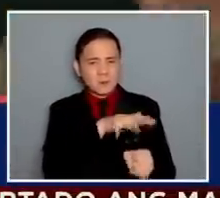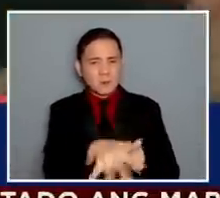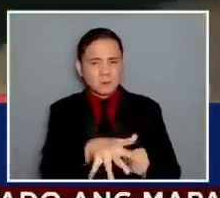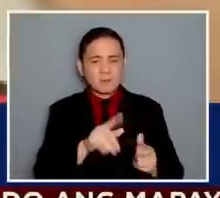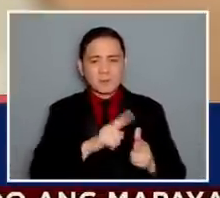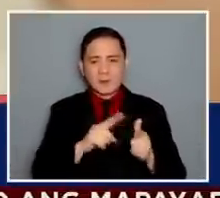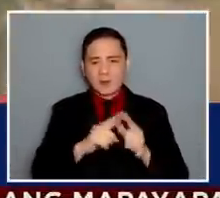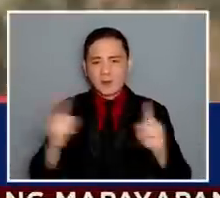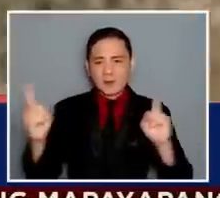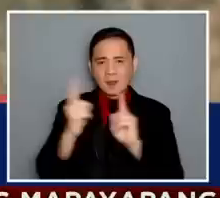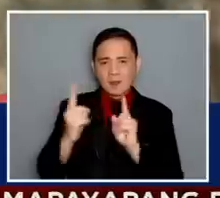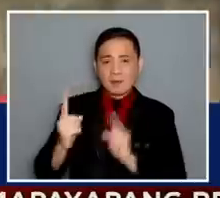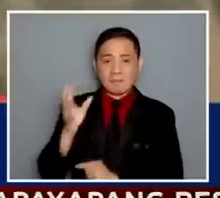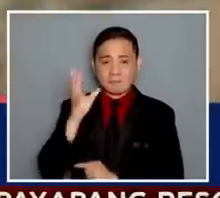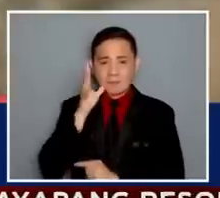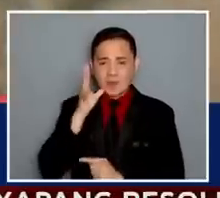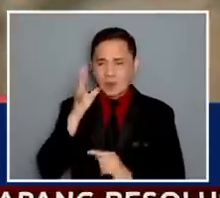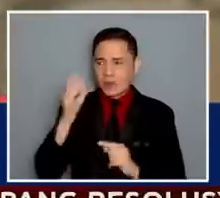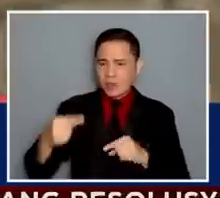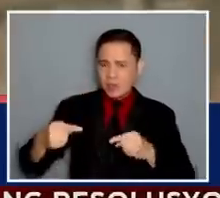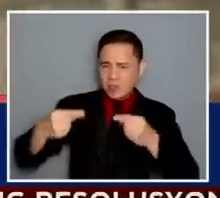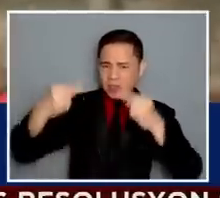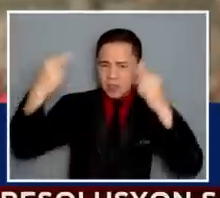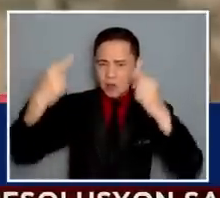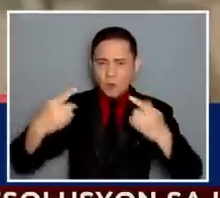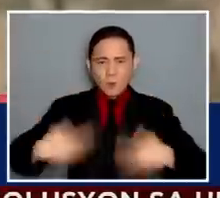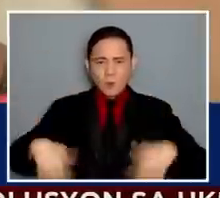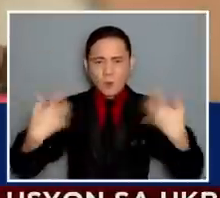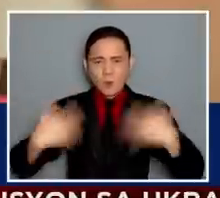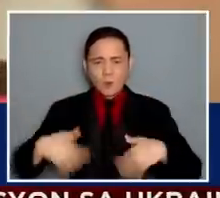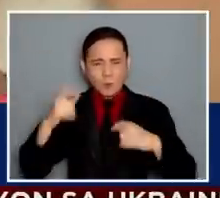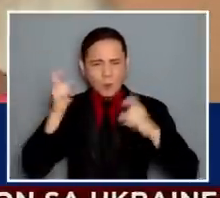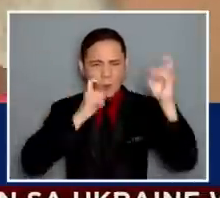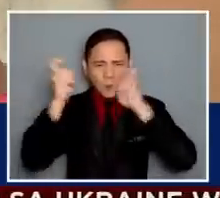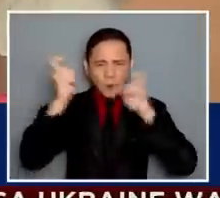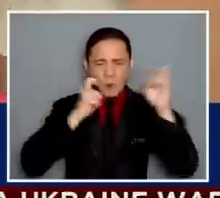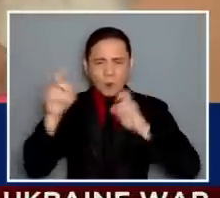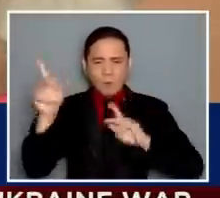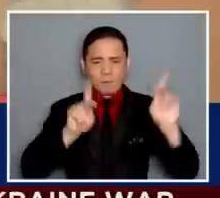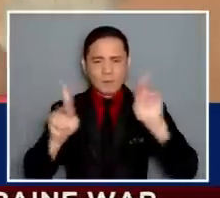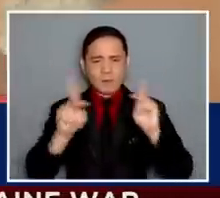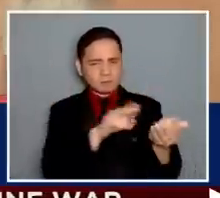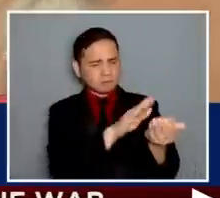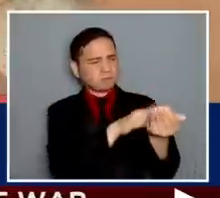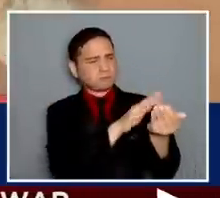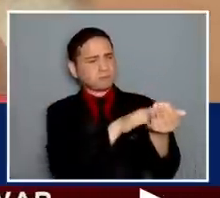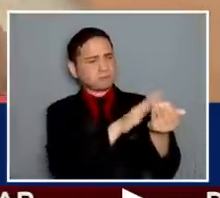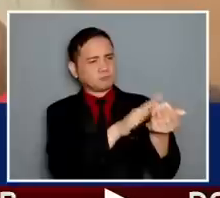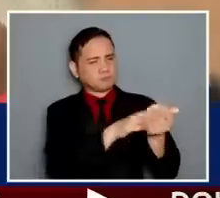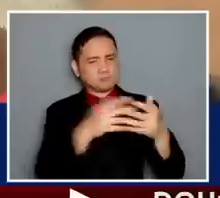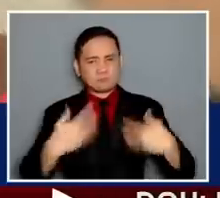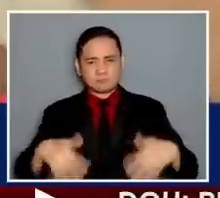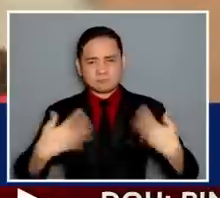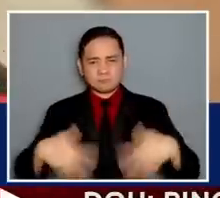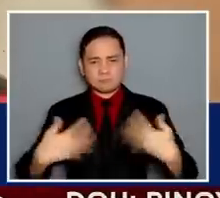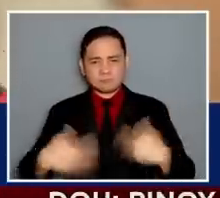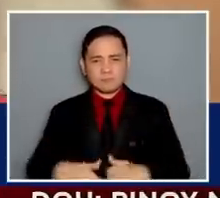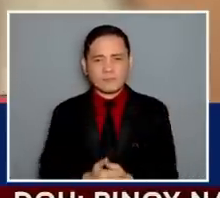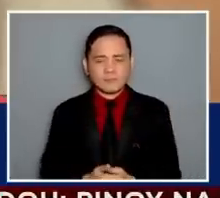ng inang si Tindeng ay pinalakpakan ng husto ng mga manonood. Si David ko rin yung nangyari sa'yo.